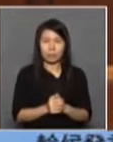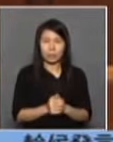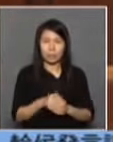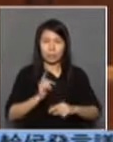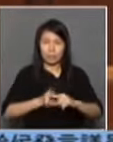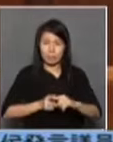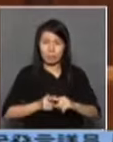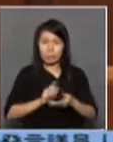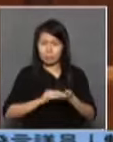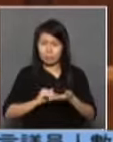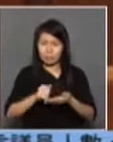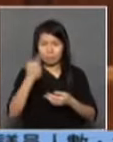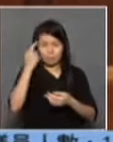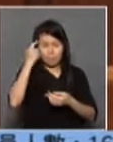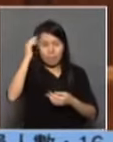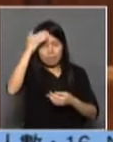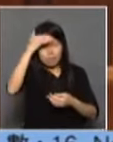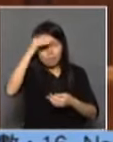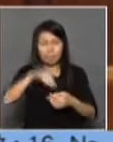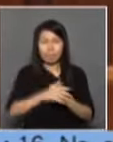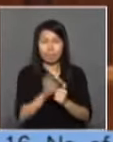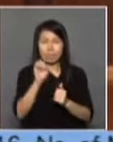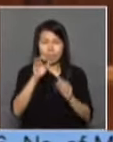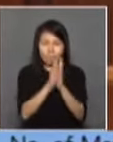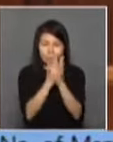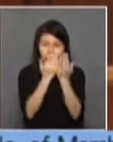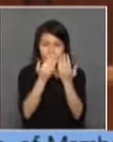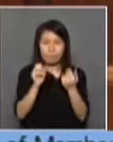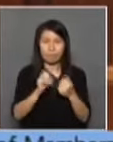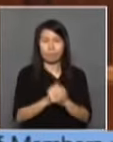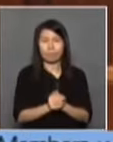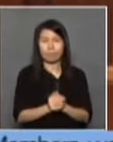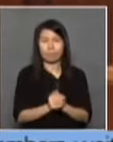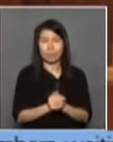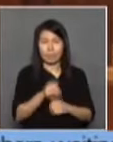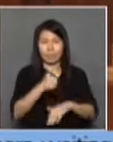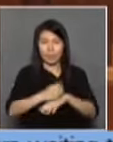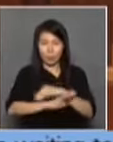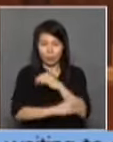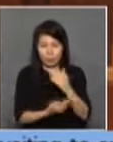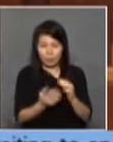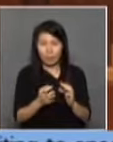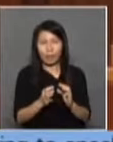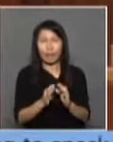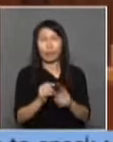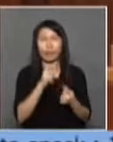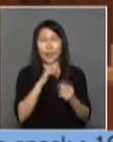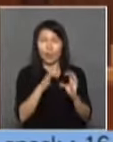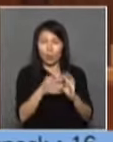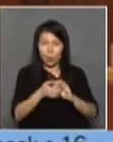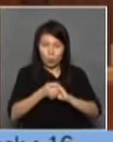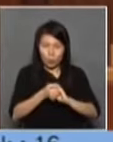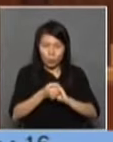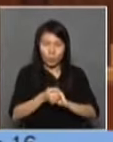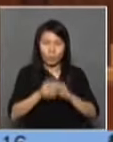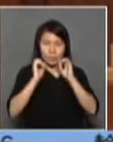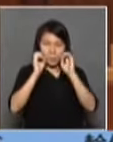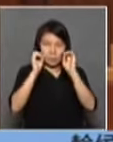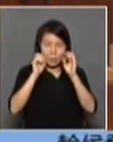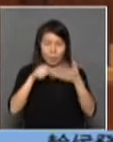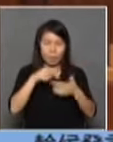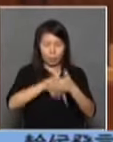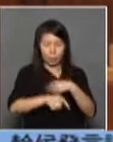解白皮書、基本法、聯合聲明嘅內容咧，我哋係確實係要對